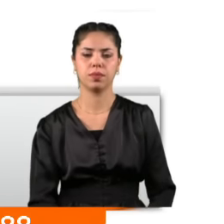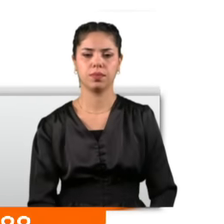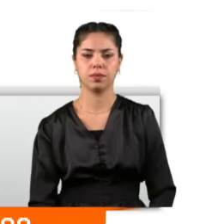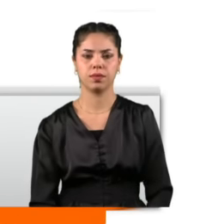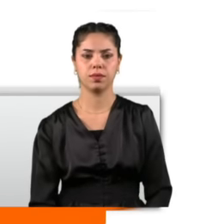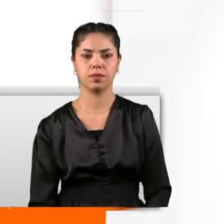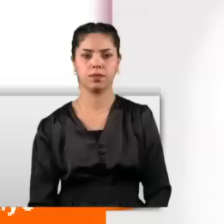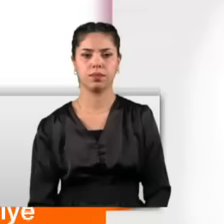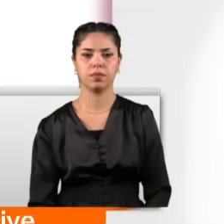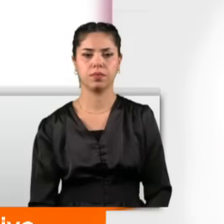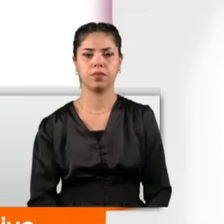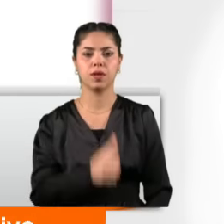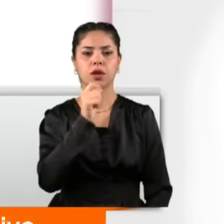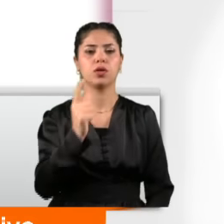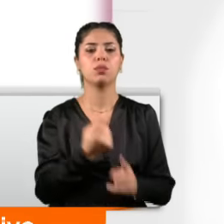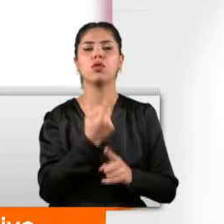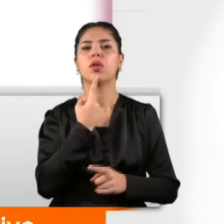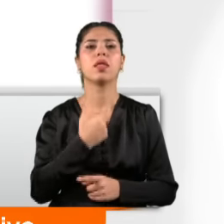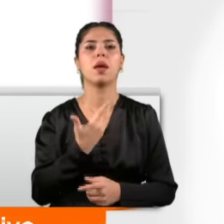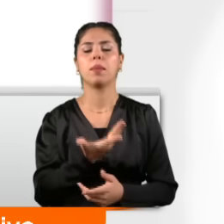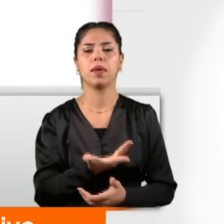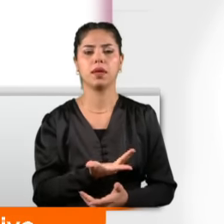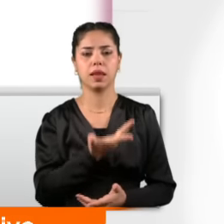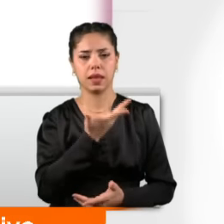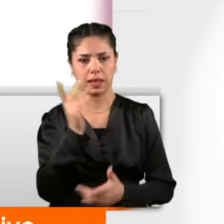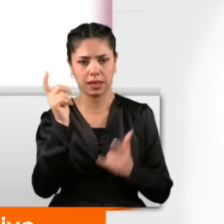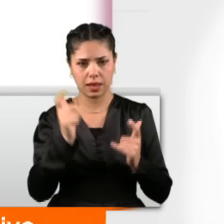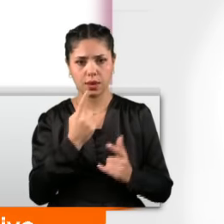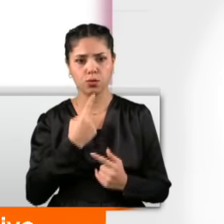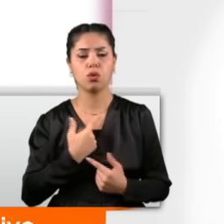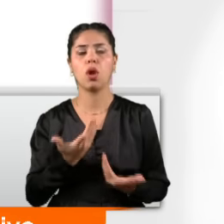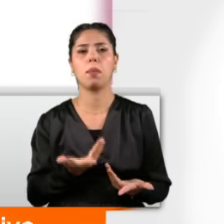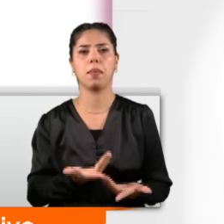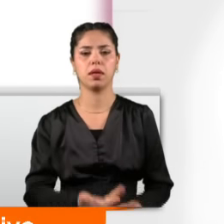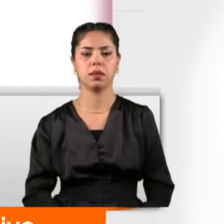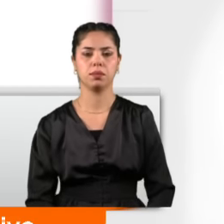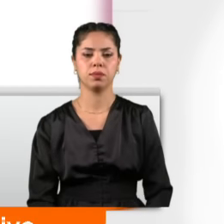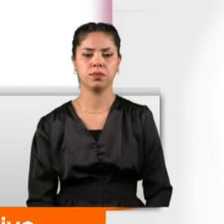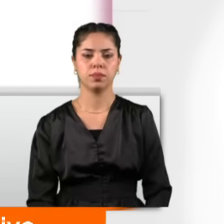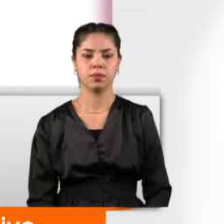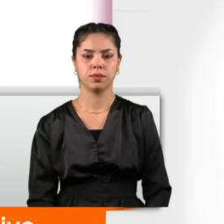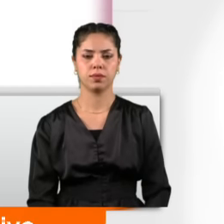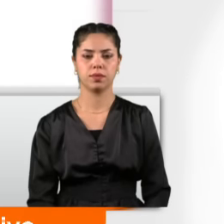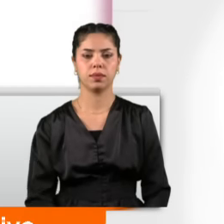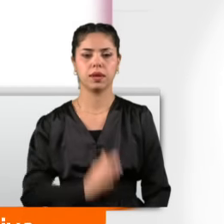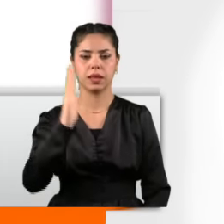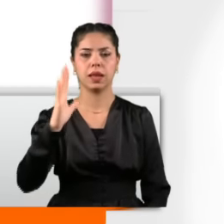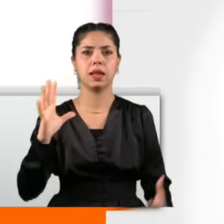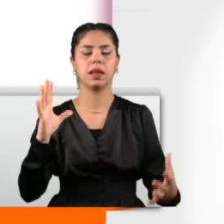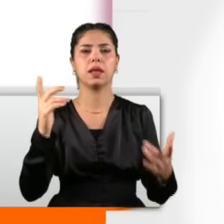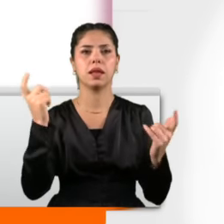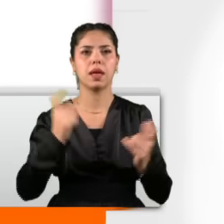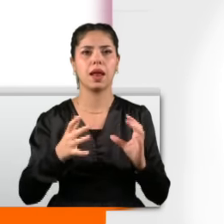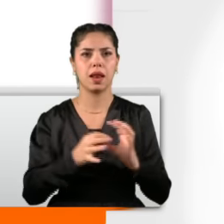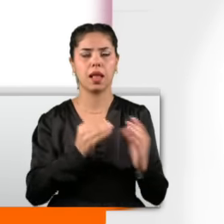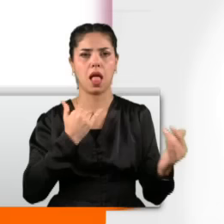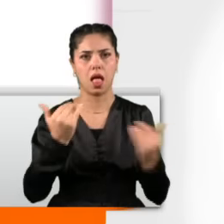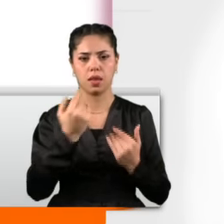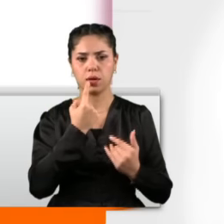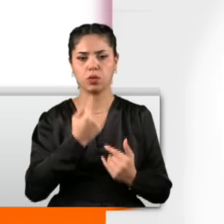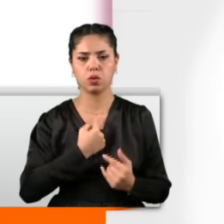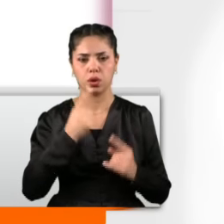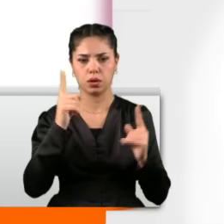diyor. Hiçbir şey söylemedi zaten. Söylese gittiği yeri söylemedi hiç. Yok, sana öyle... gittiği yerle ilgili bir adres verdi mi? Sadece